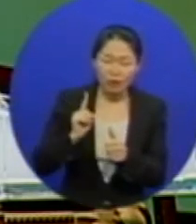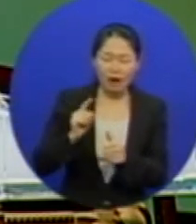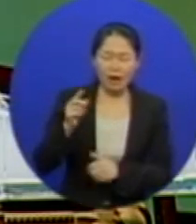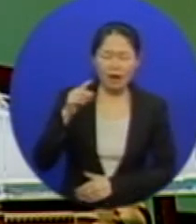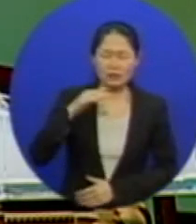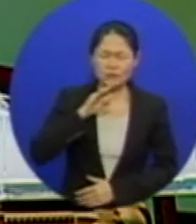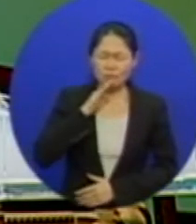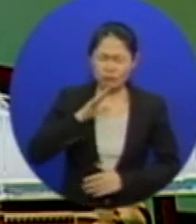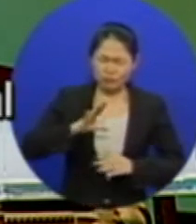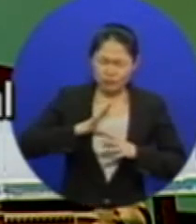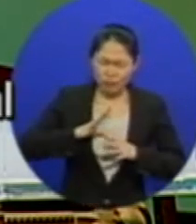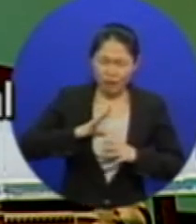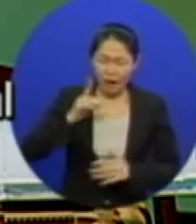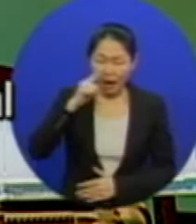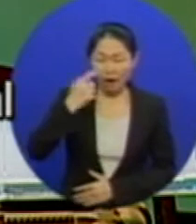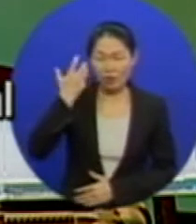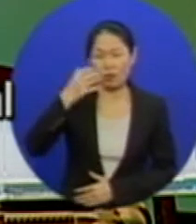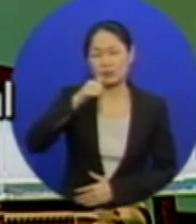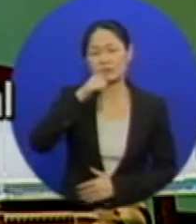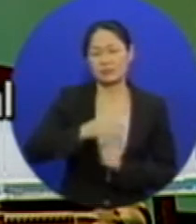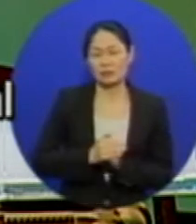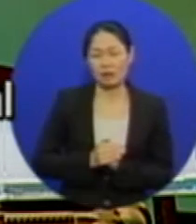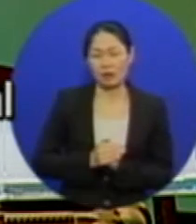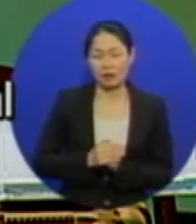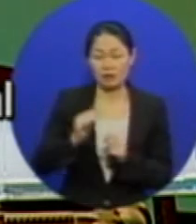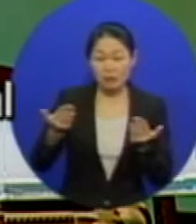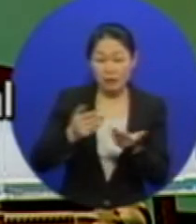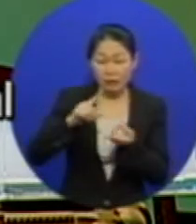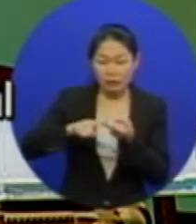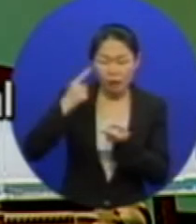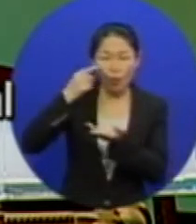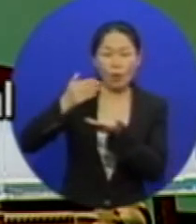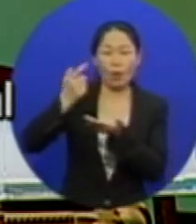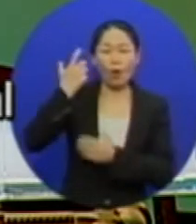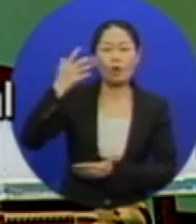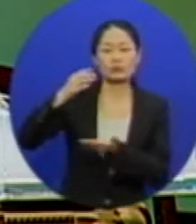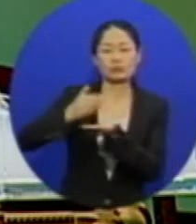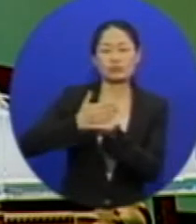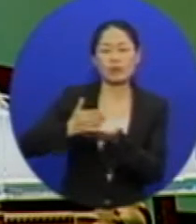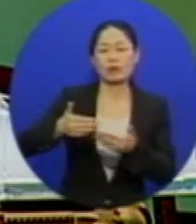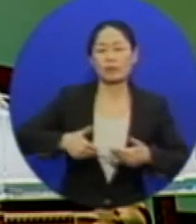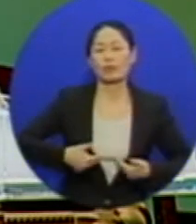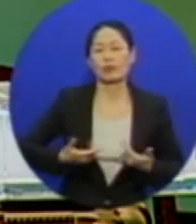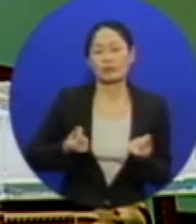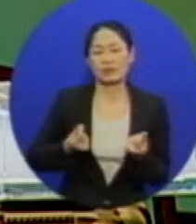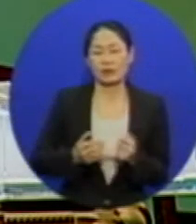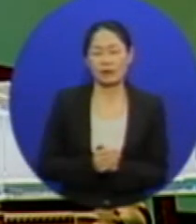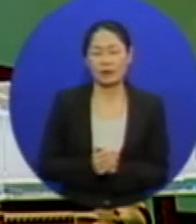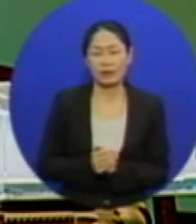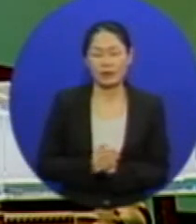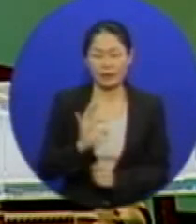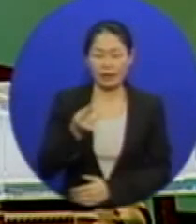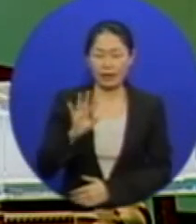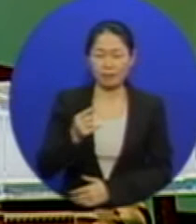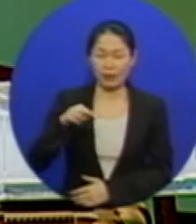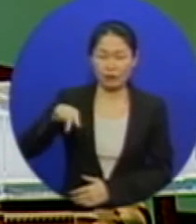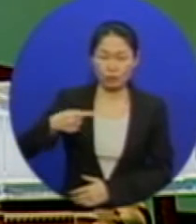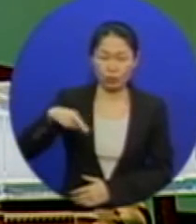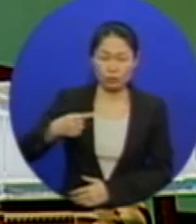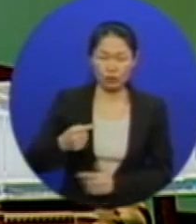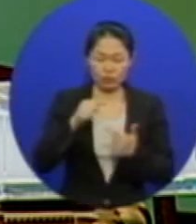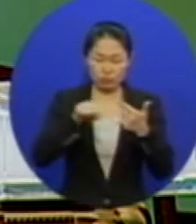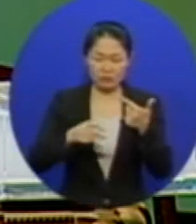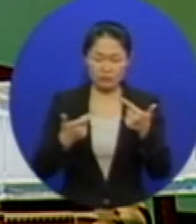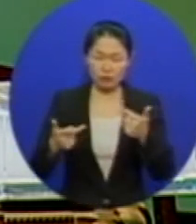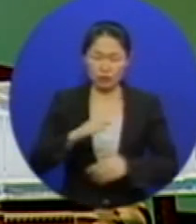있습니다 이 일에 대하여 용 쩍 인 분배를 잘 하셔야 되요 앱에서 서 6장 12절에 우리의 씨름은